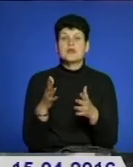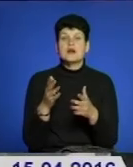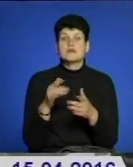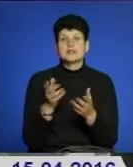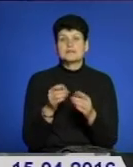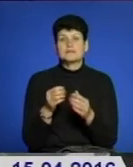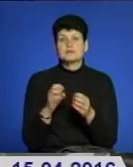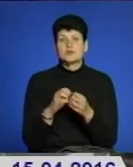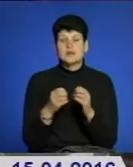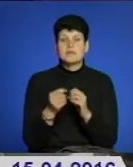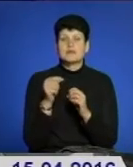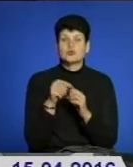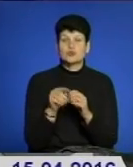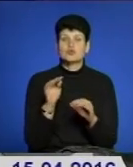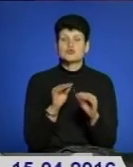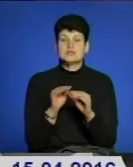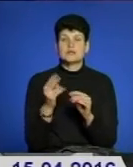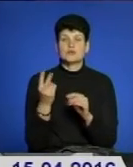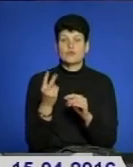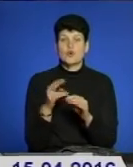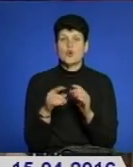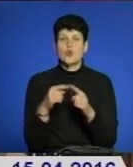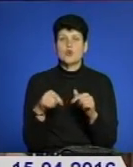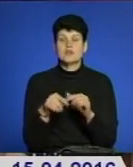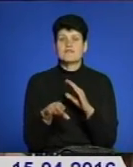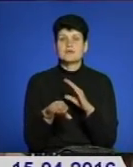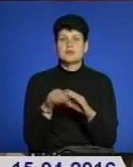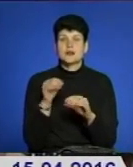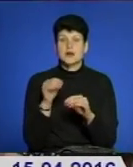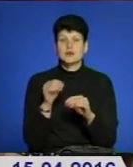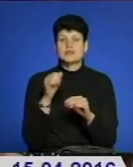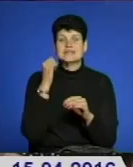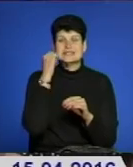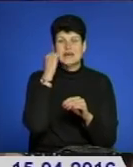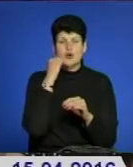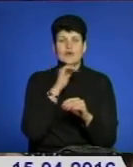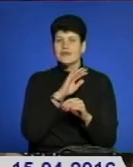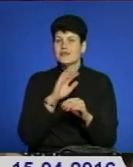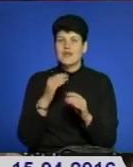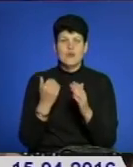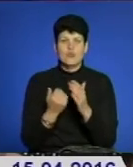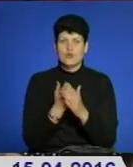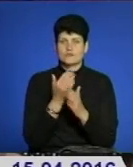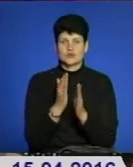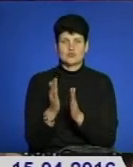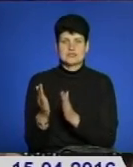полягає в тому, що склад обох цих органів обирають прокурори старої, ще не оновленої системи.